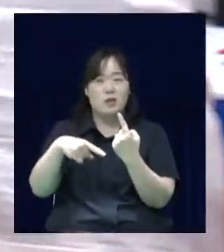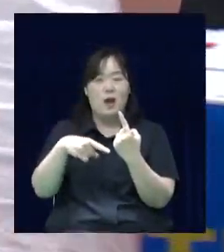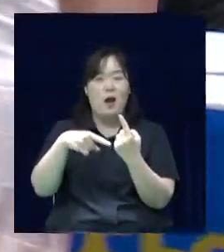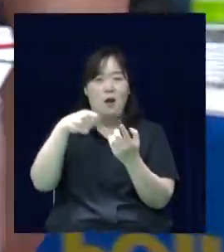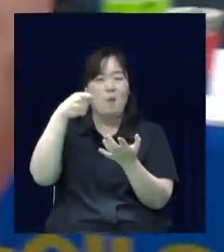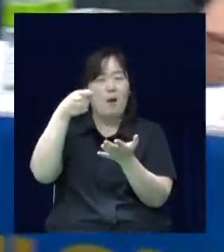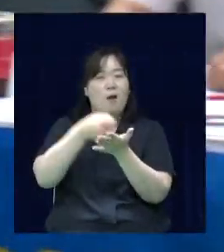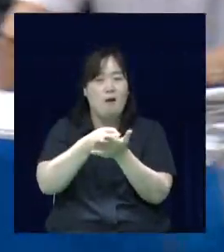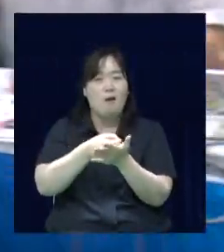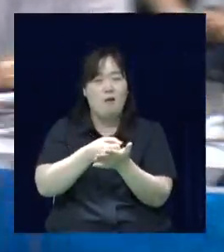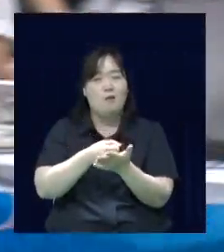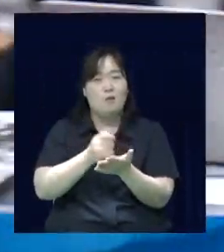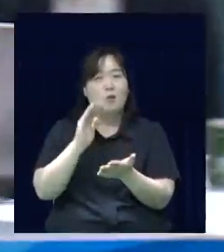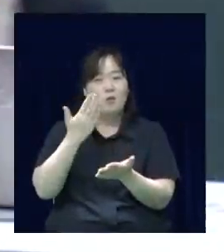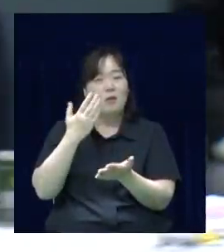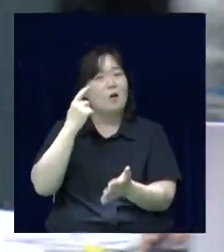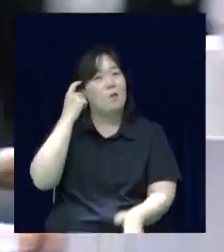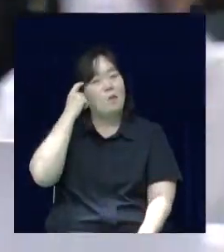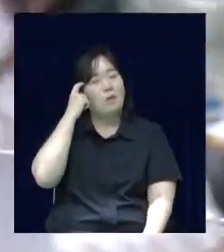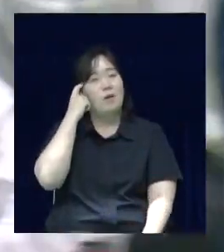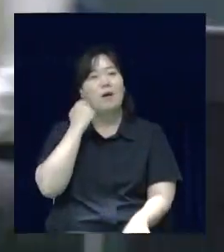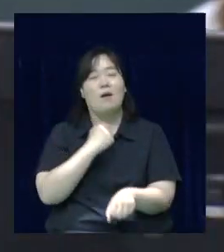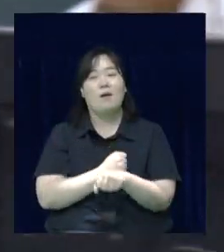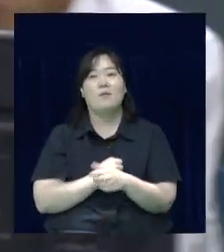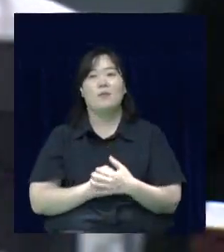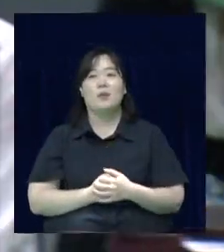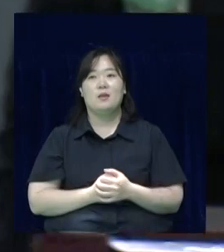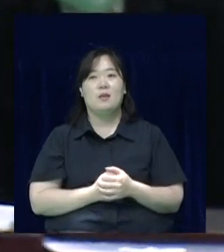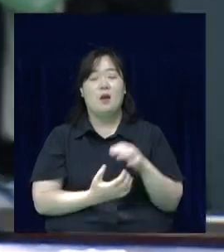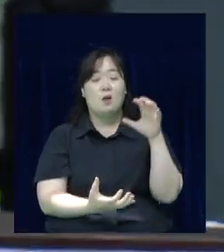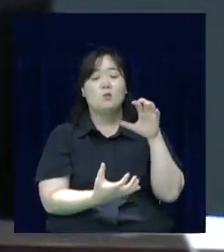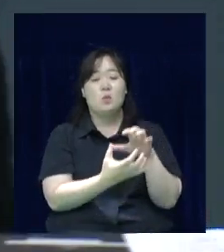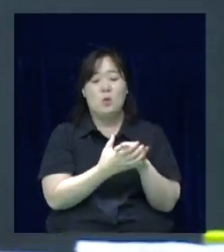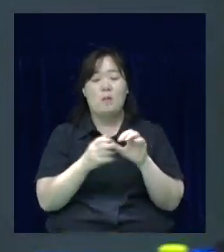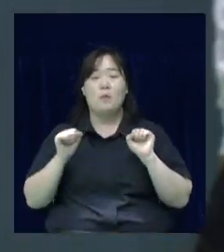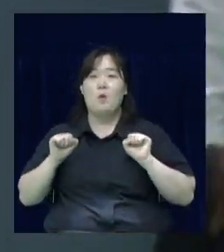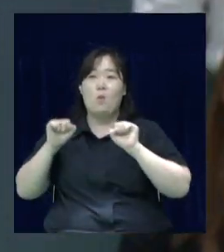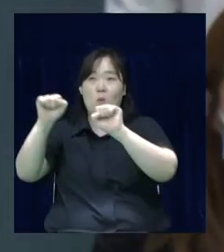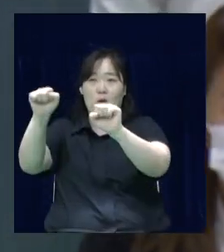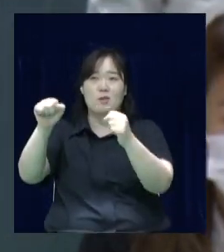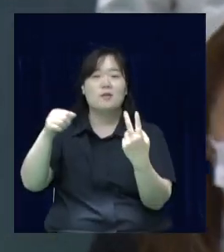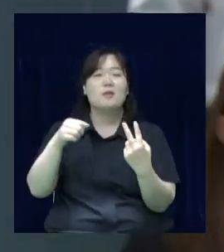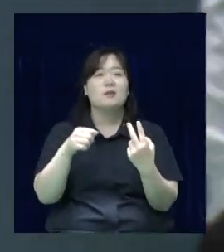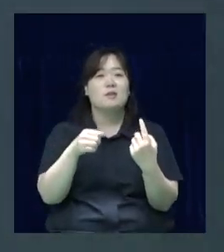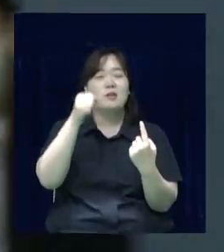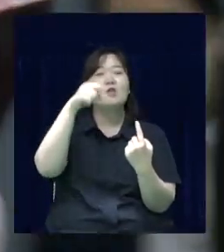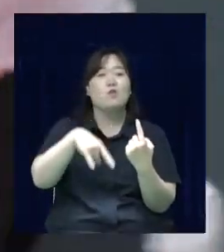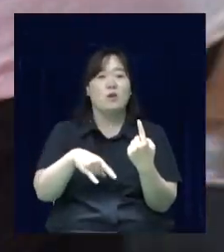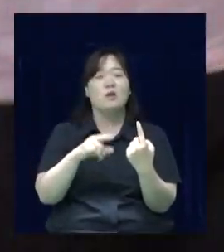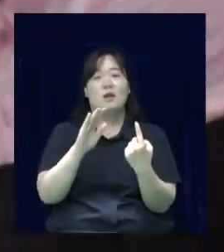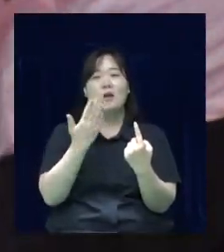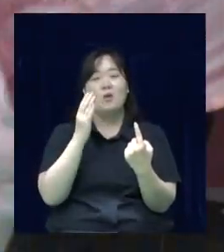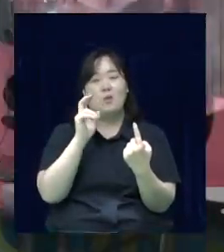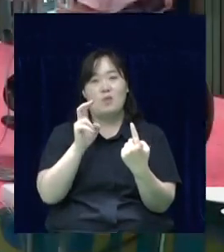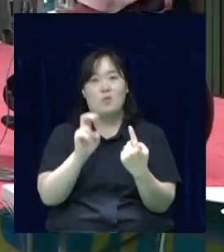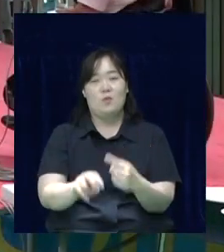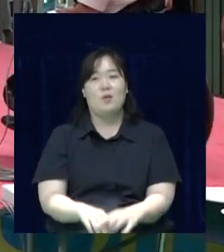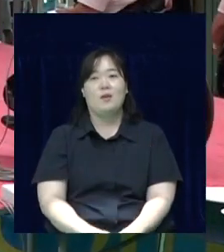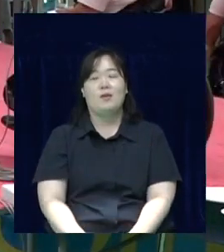상태고요. 네. 종합하고 웨이트리프팅이 지금 1위가 확정된 상황입니다. 그렇습니다. 예.